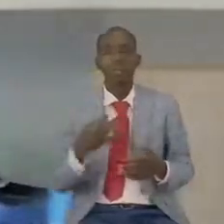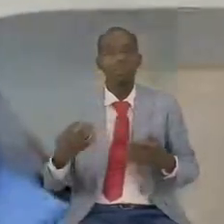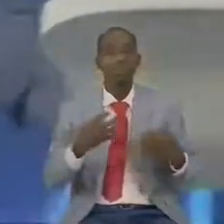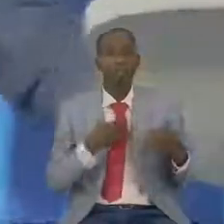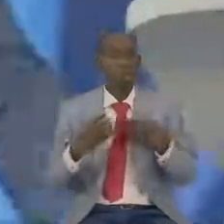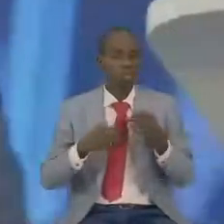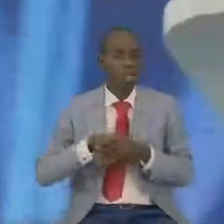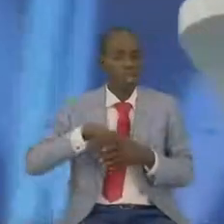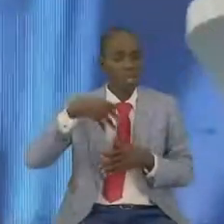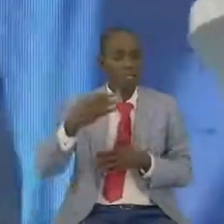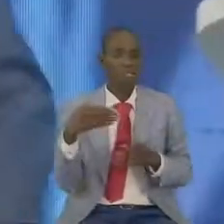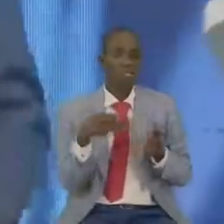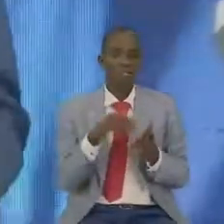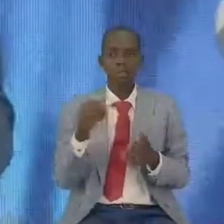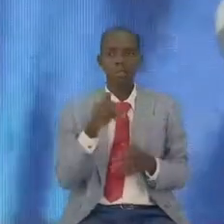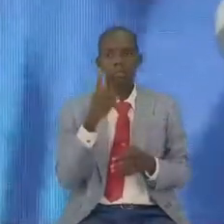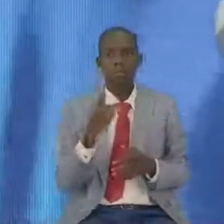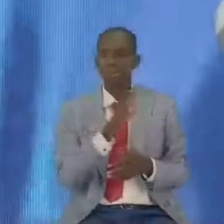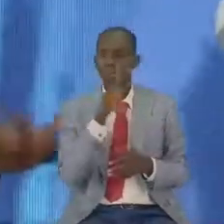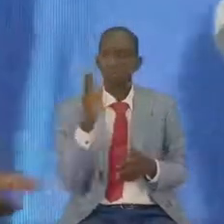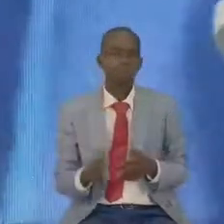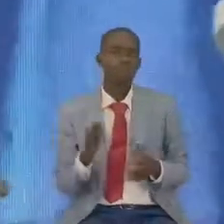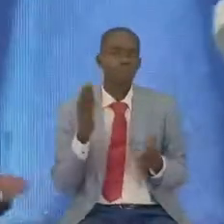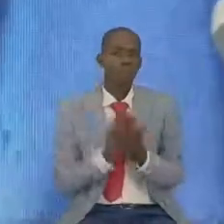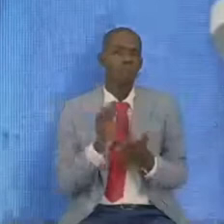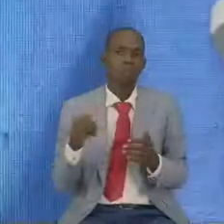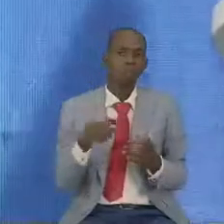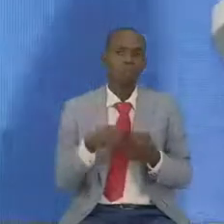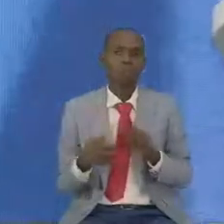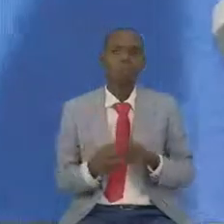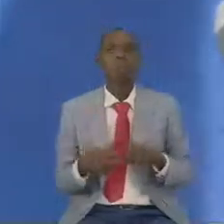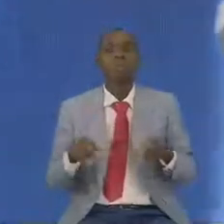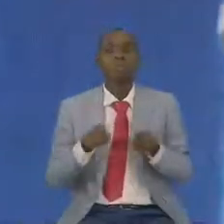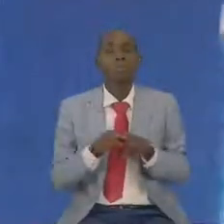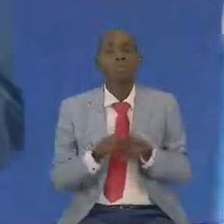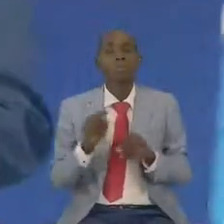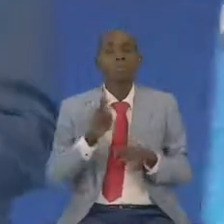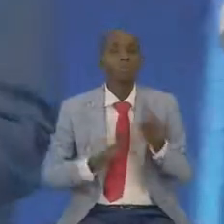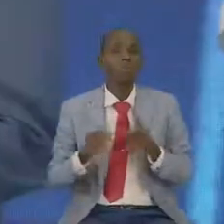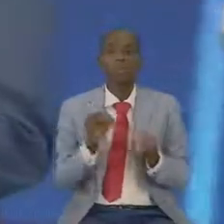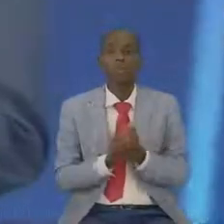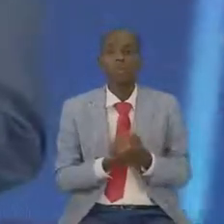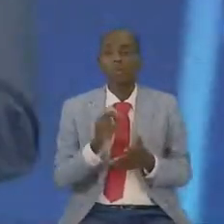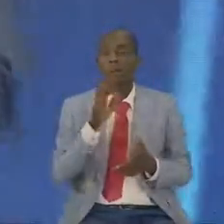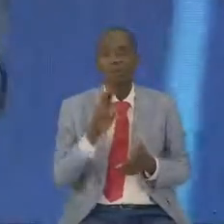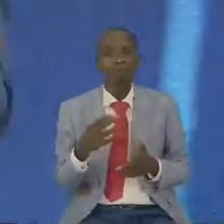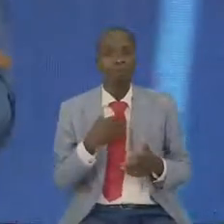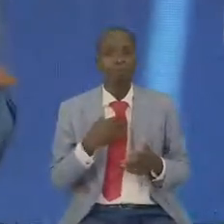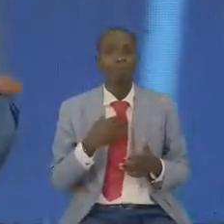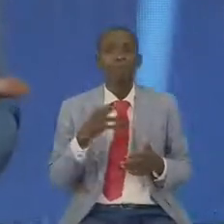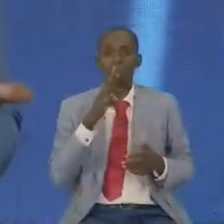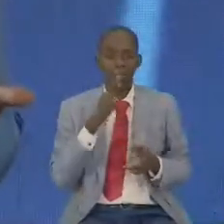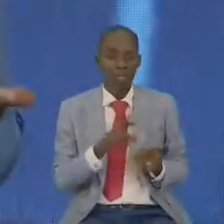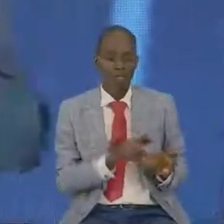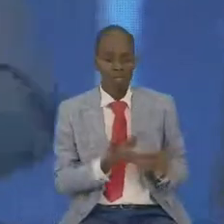ne règlent jamais un problème. Même ceux qui se plaignent savent. Ils sont prêts à se battre. Ils sont pas prêts